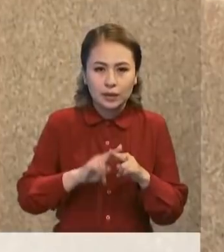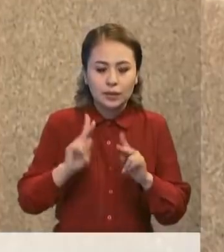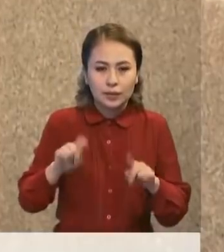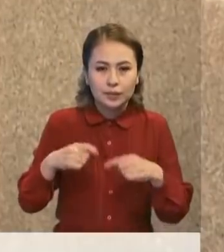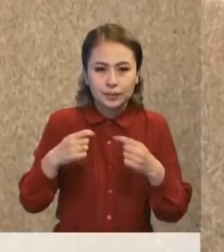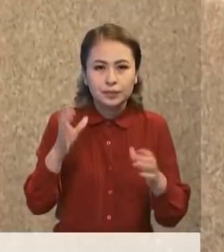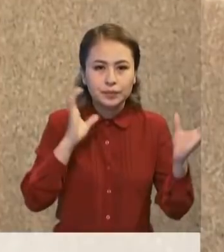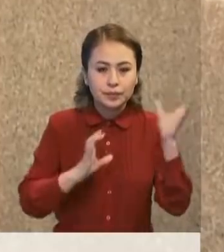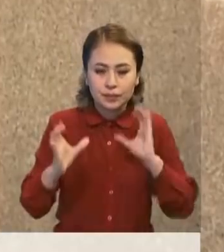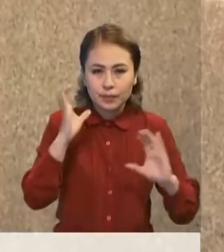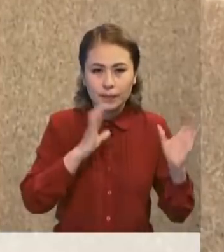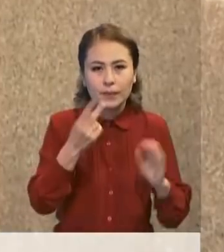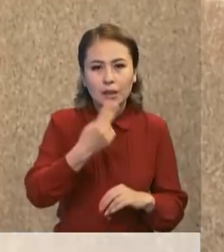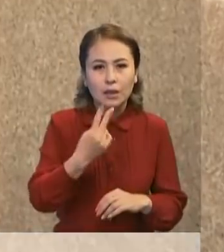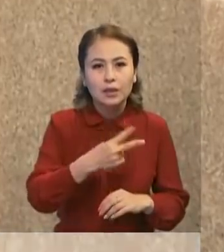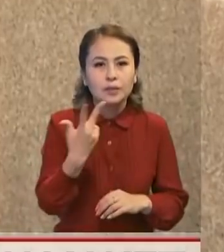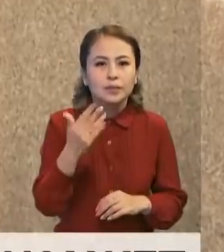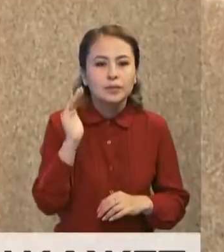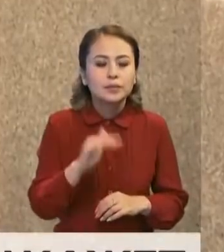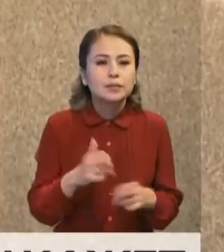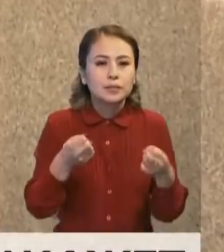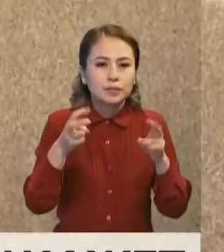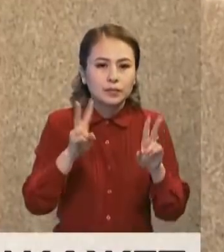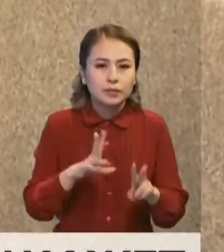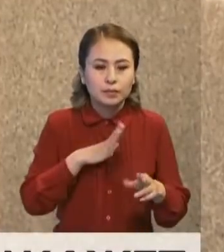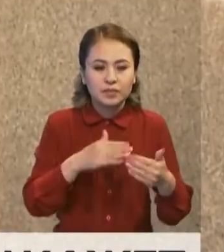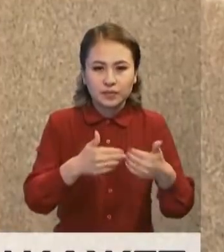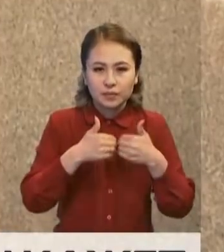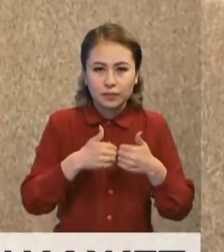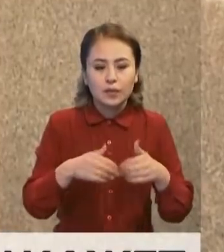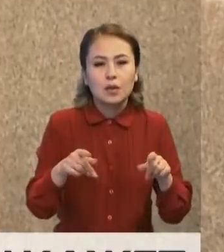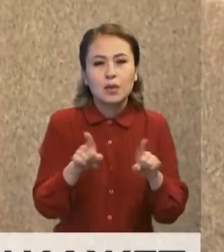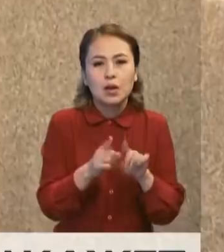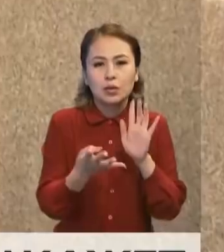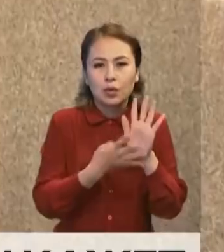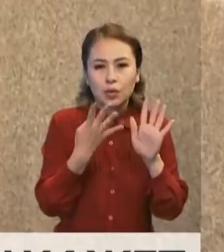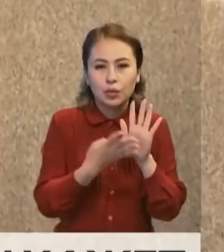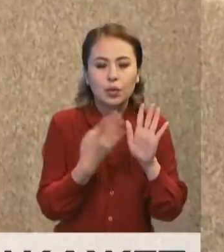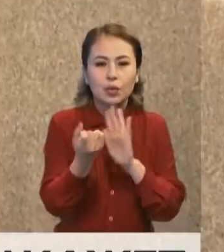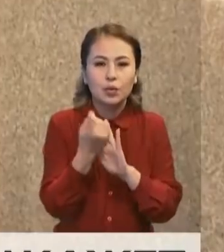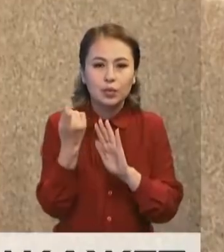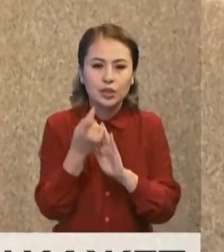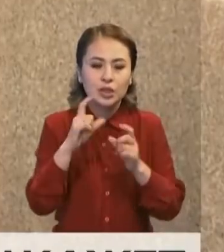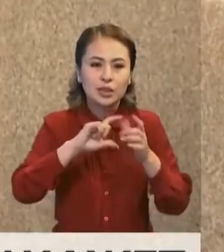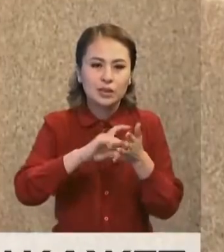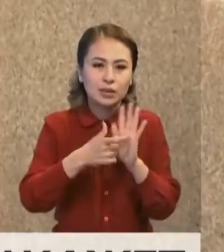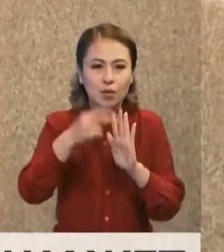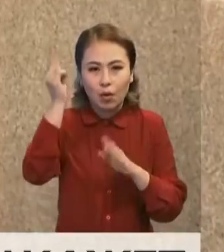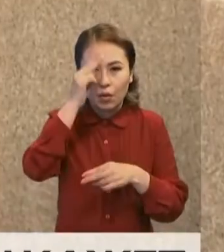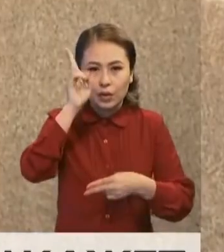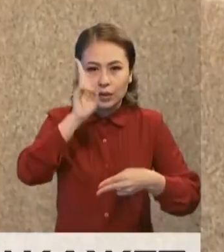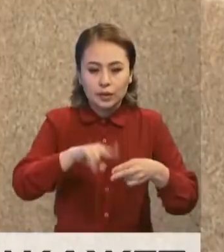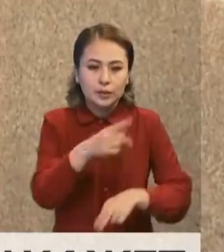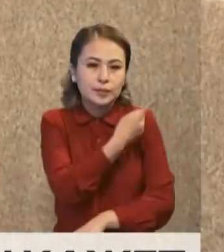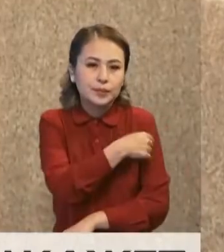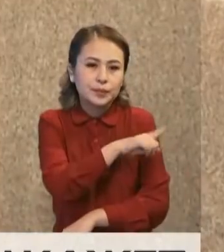дейін университетімізден 23 мыңнан аса маман қанат қақты. Бірақ 9-11 сыныпты бітіріп келген кейбір оқушы